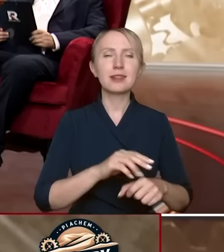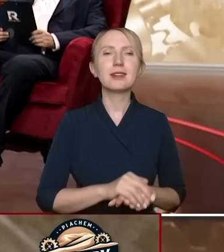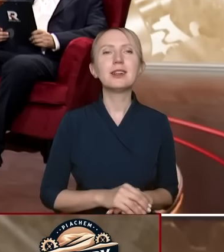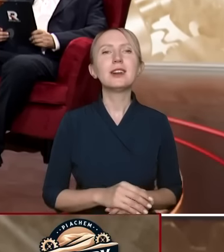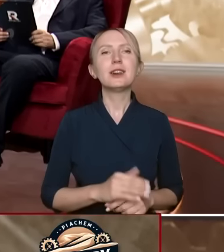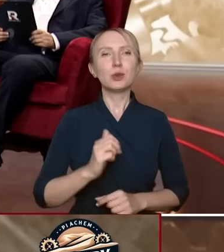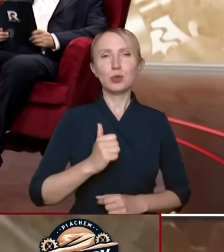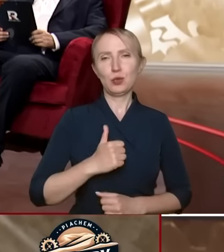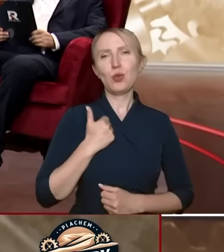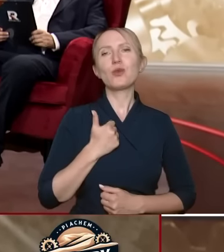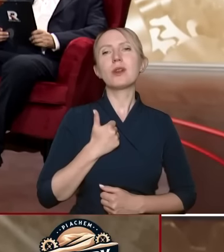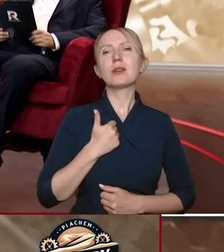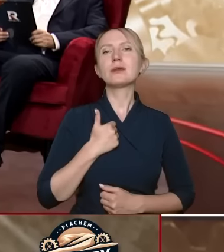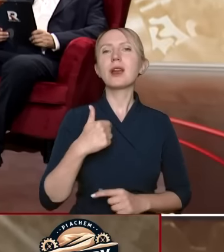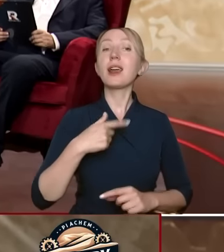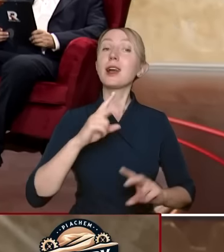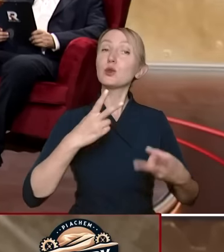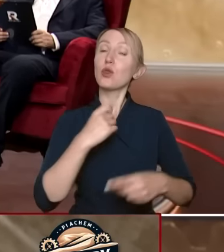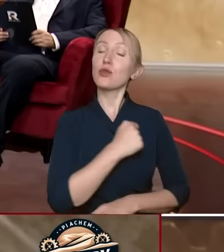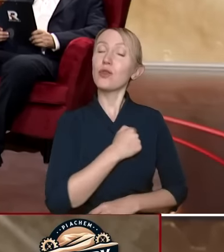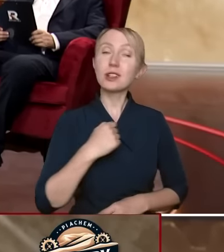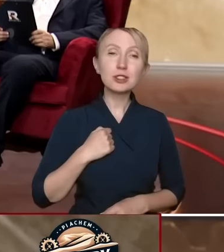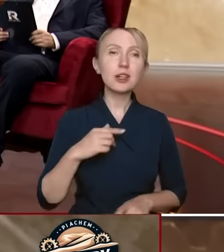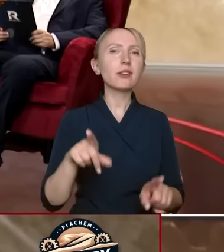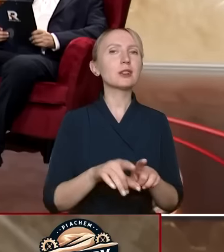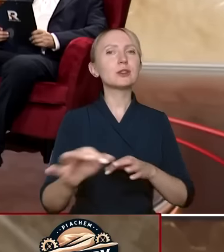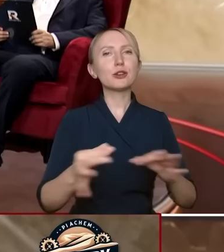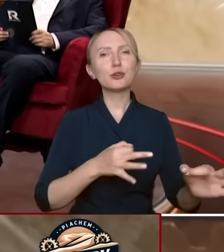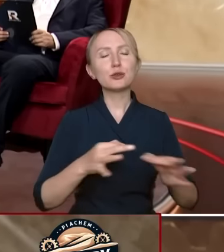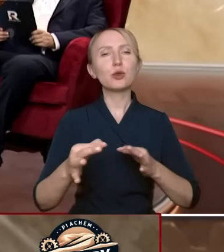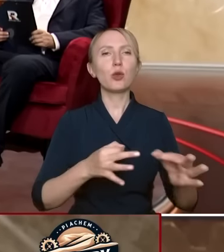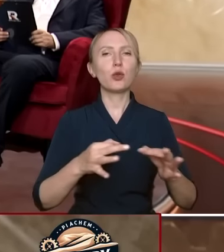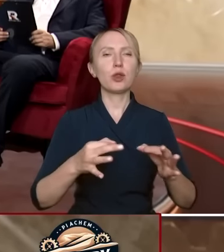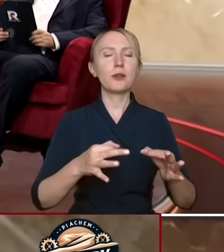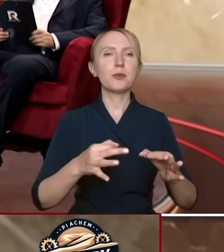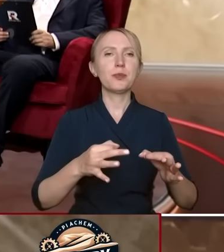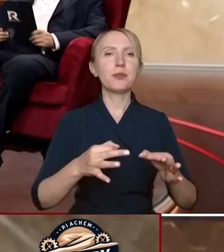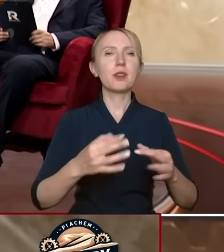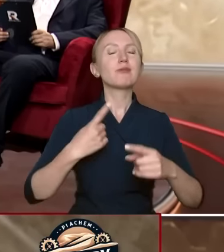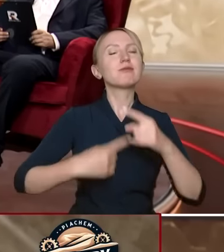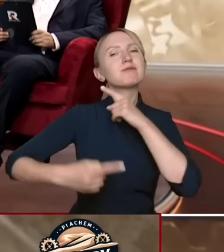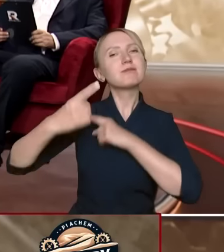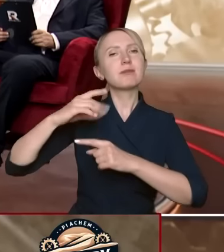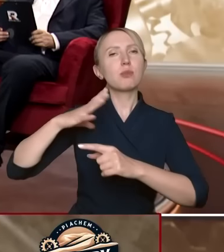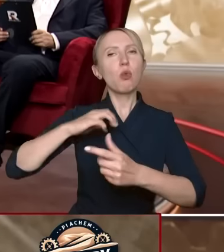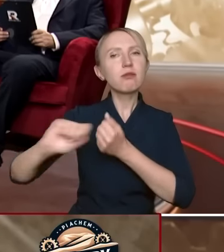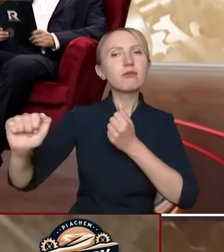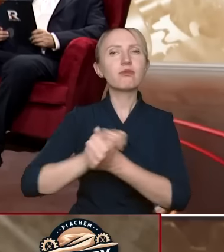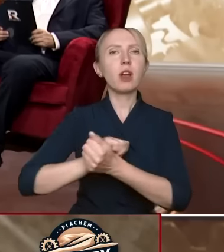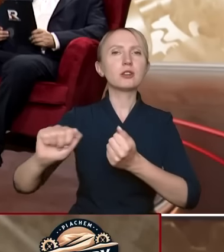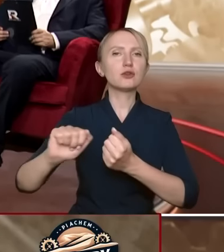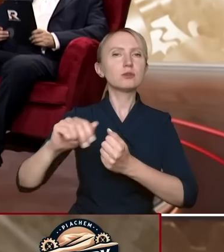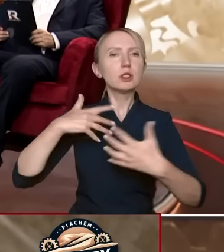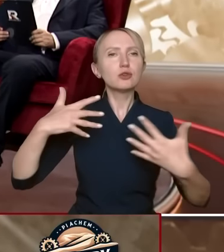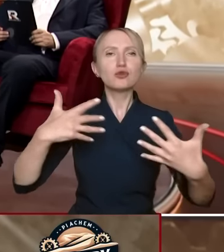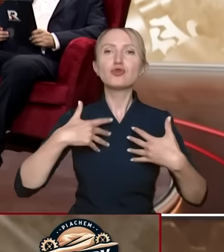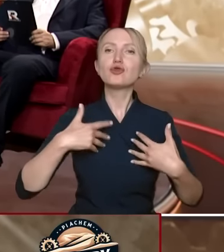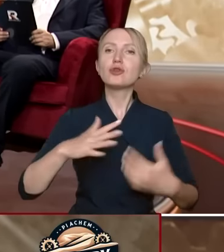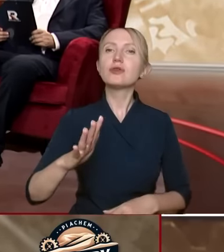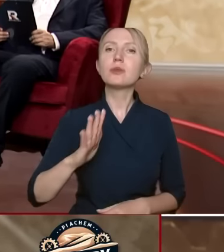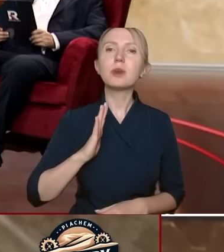duma, że jestem warszawianką, jestem dumna też z tej historii, z tego, że poprzednie pokolenia walczyły o to, żebyśmy żyli w